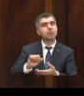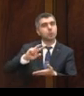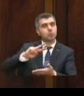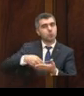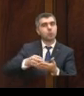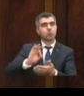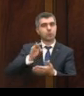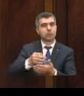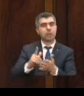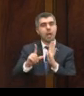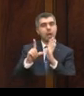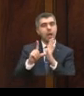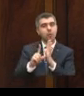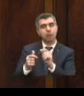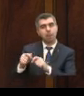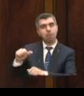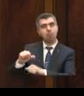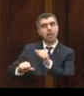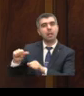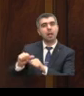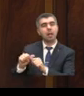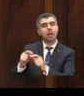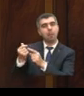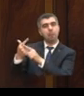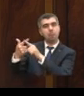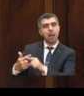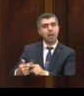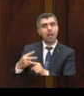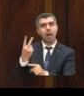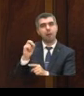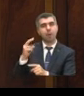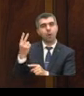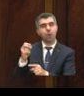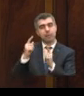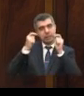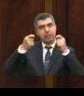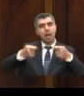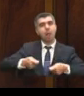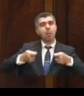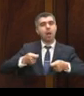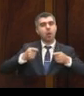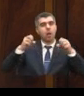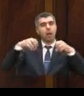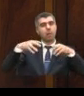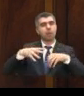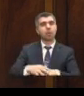مشروع القانون المعدل للسنة المالية لسنة 2020، والسلام عليكم ورحمة الله تعالى وبركاته.